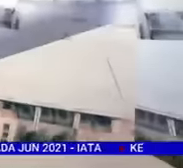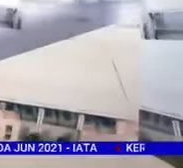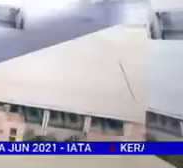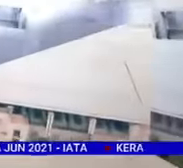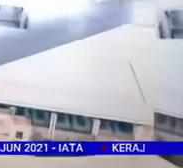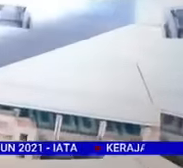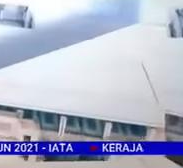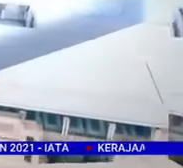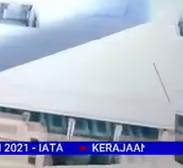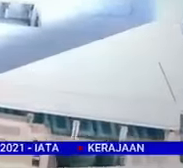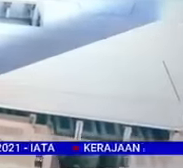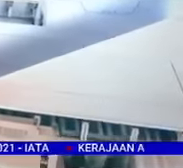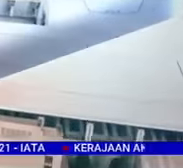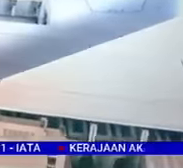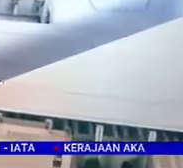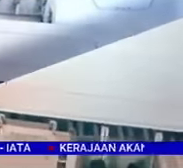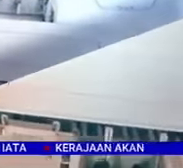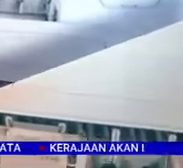mp3